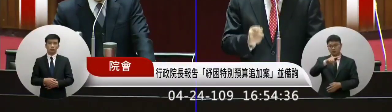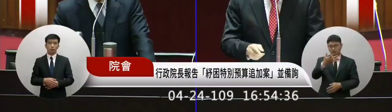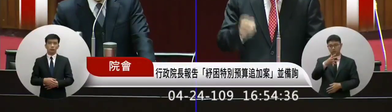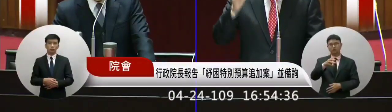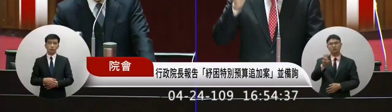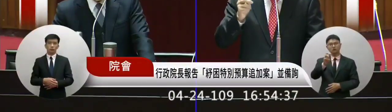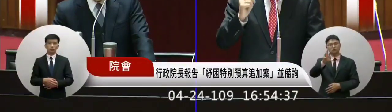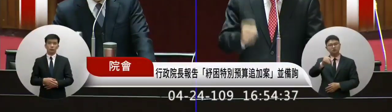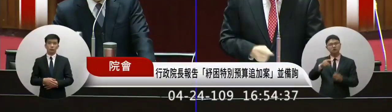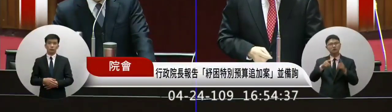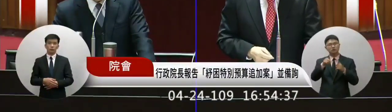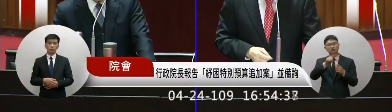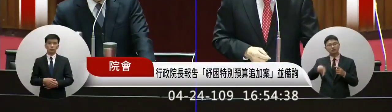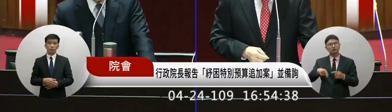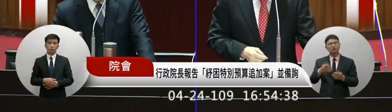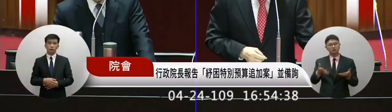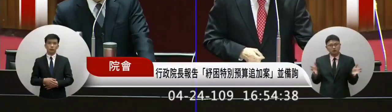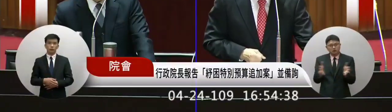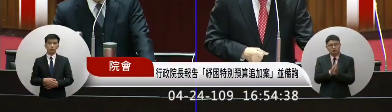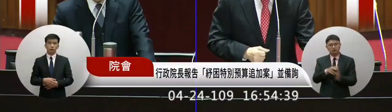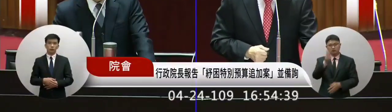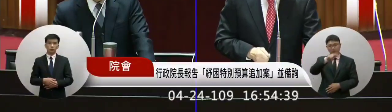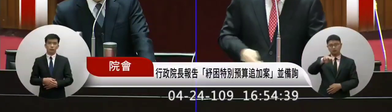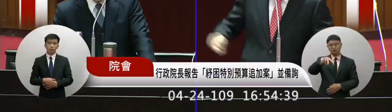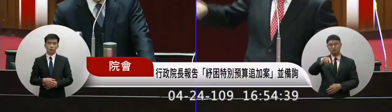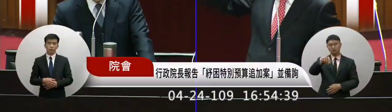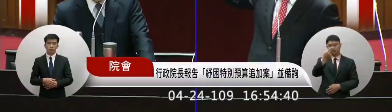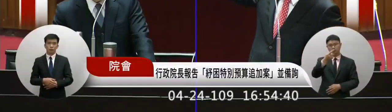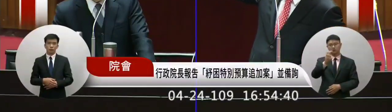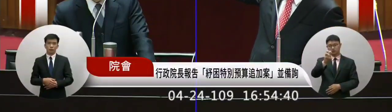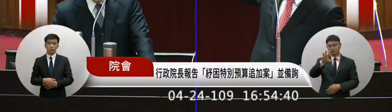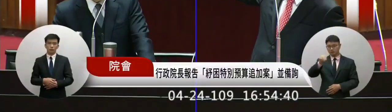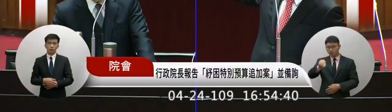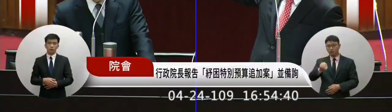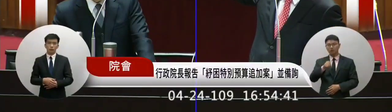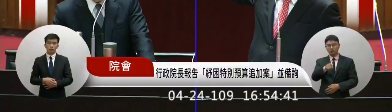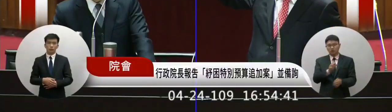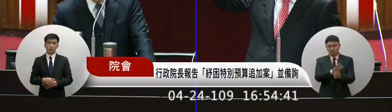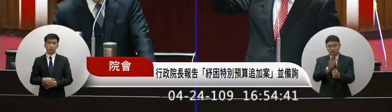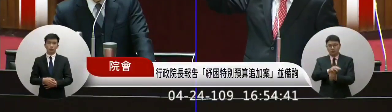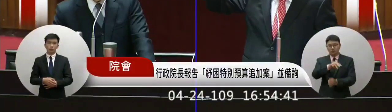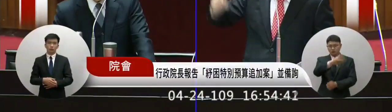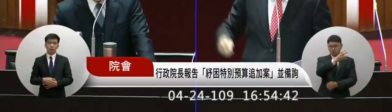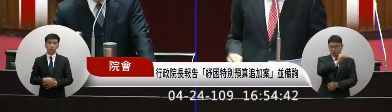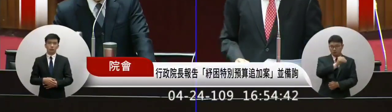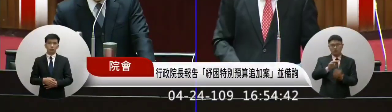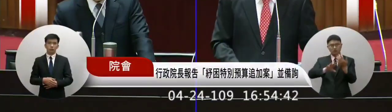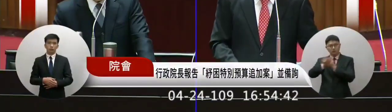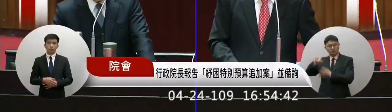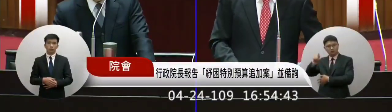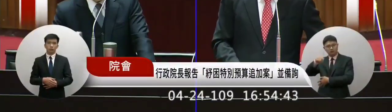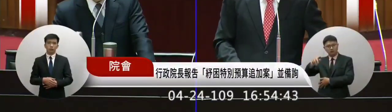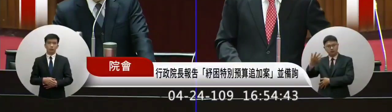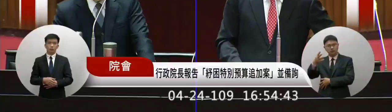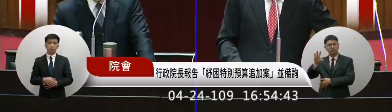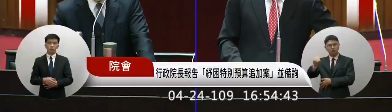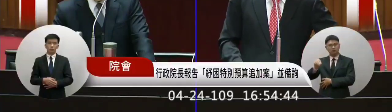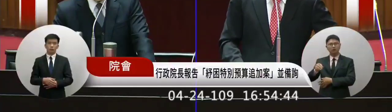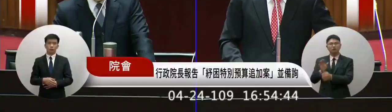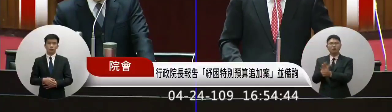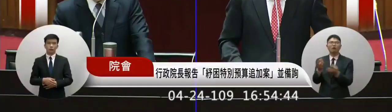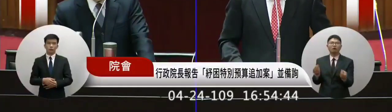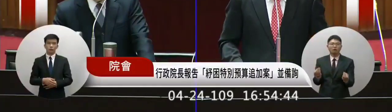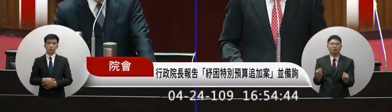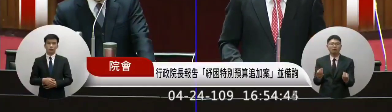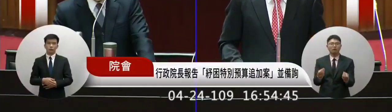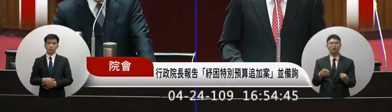加600万人，总共2130万人。您照顾了300万人，还有1800万人还没有照顾到。